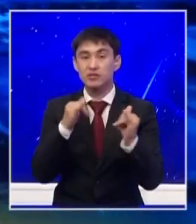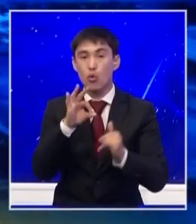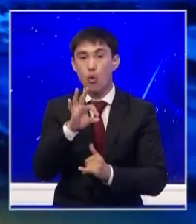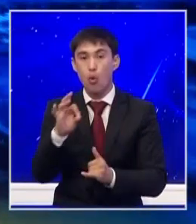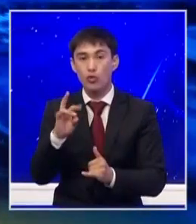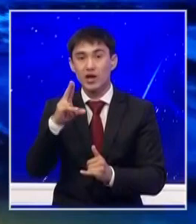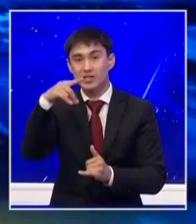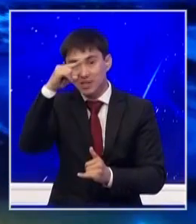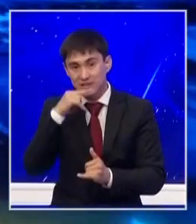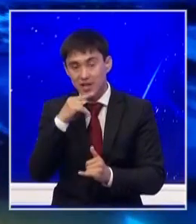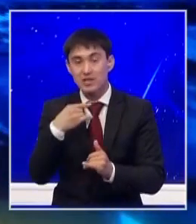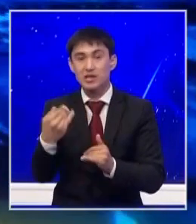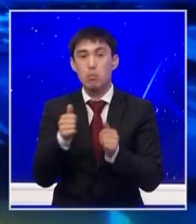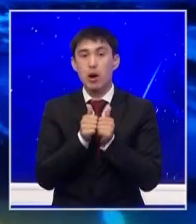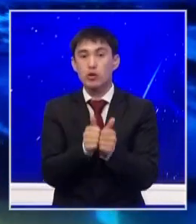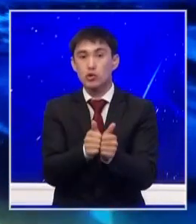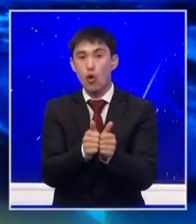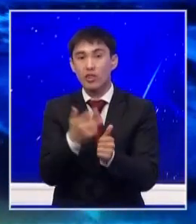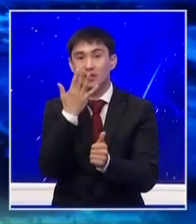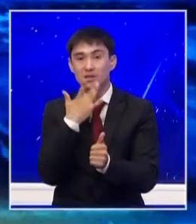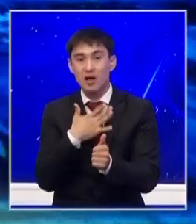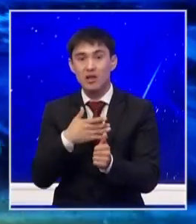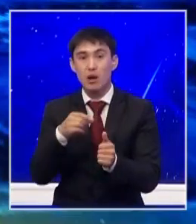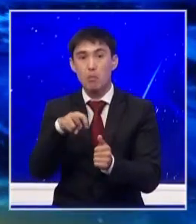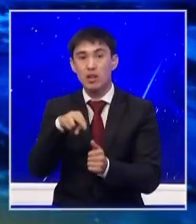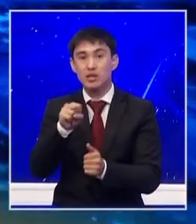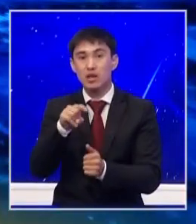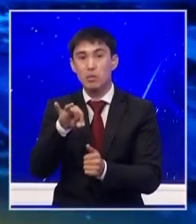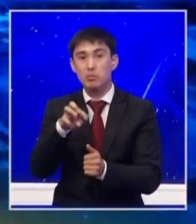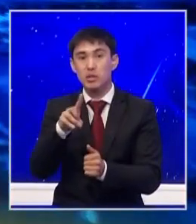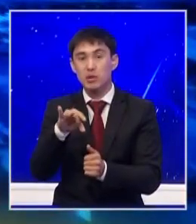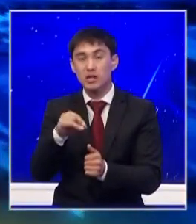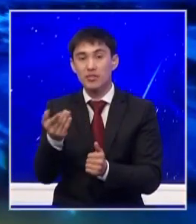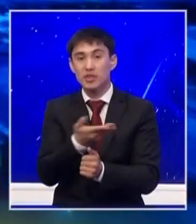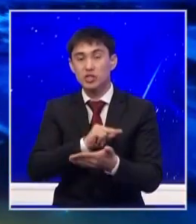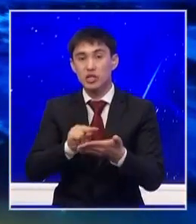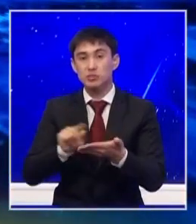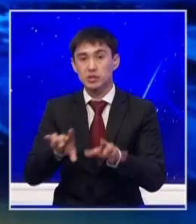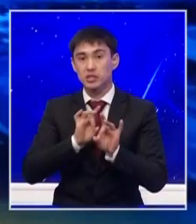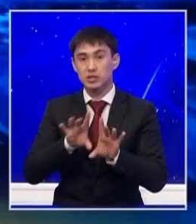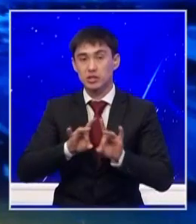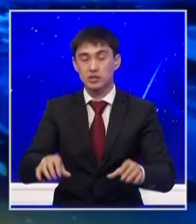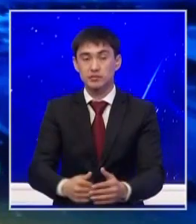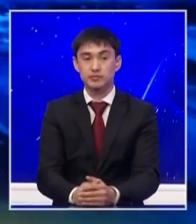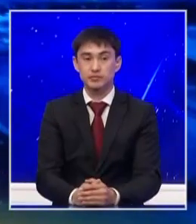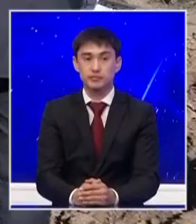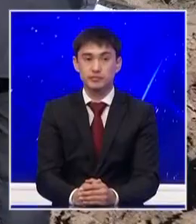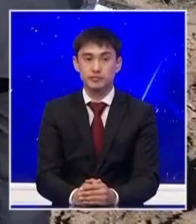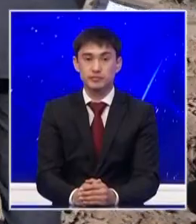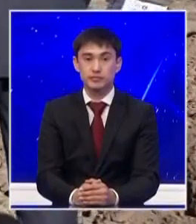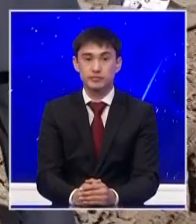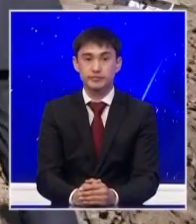развития ООН в Казахстане и их партнеры национальная палата предпринимателей Наш корреспондент продолжит тему